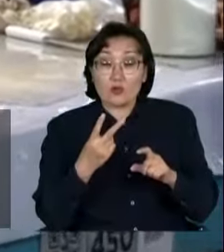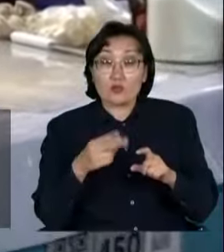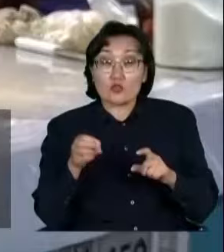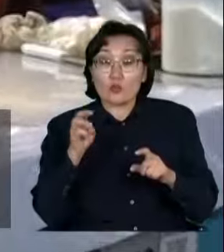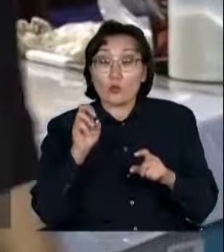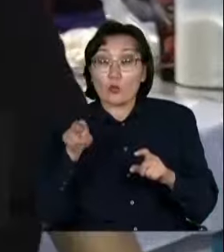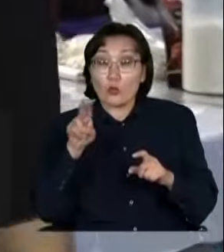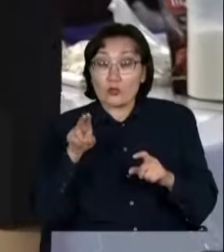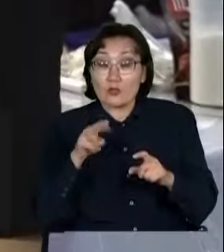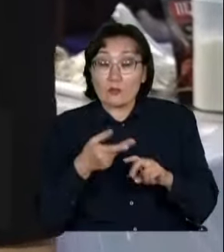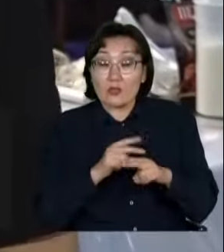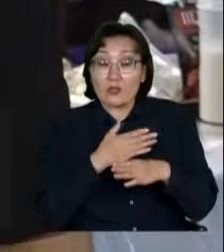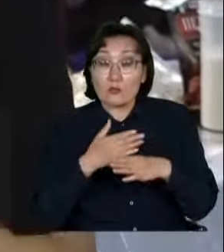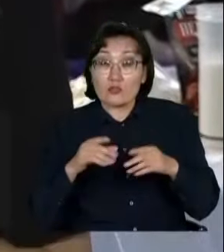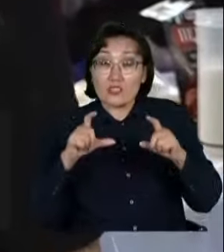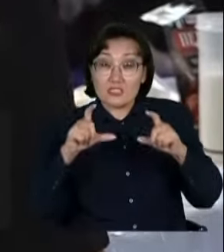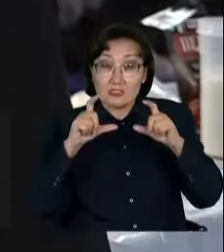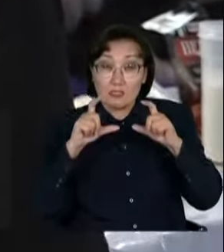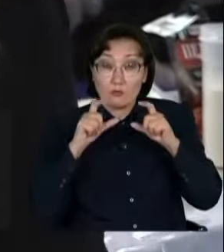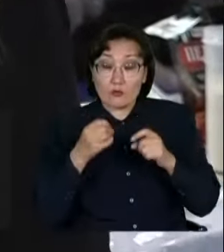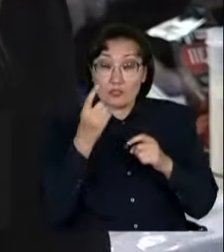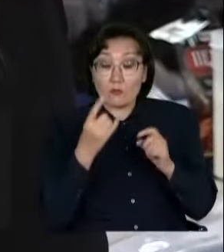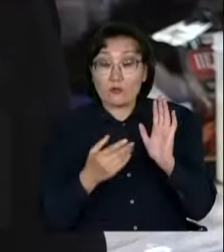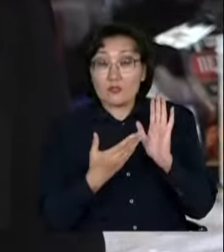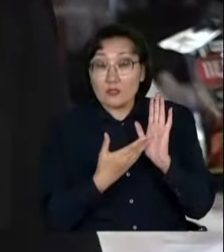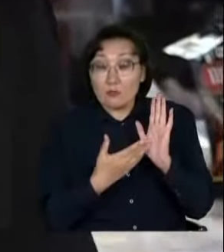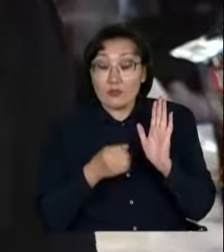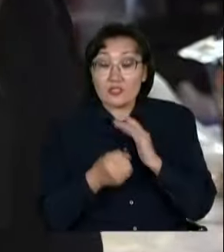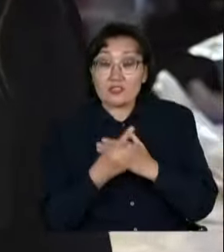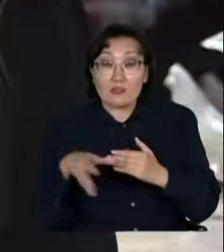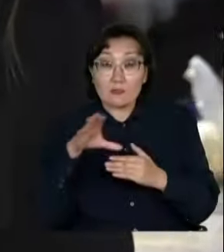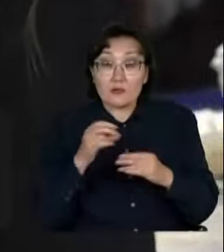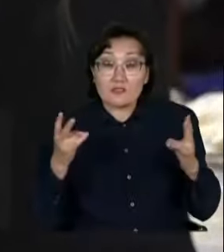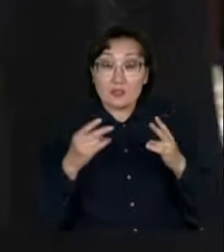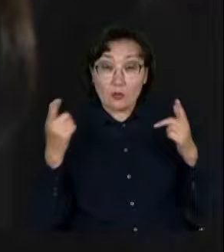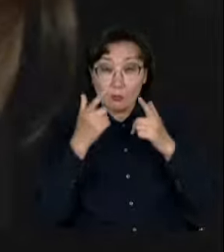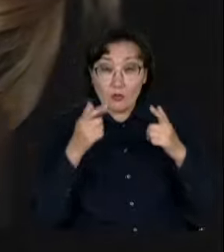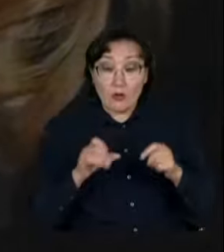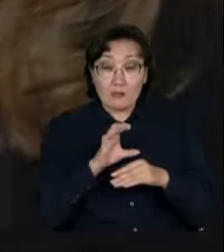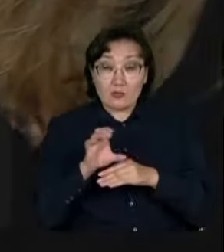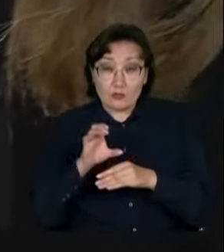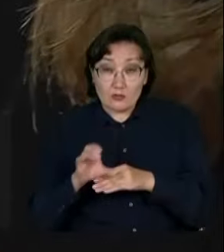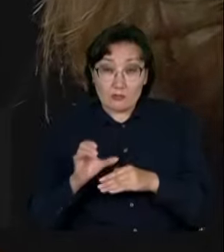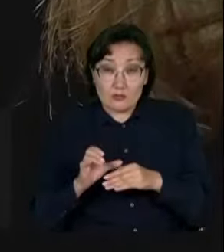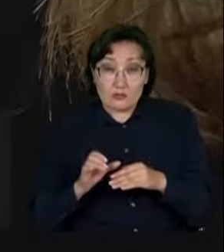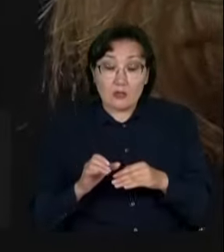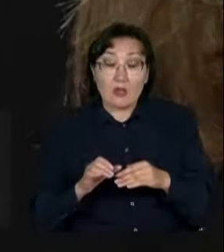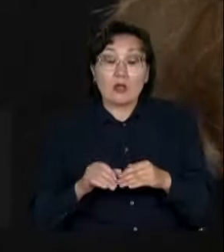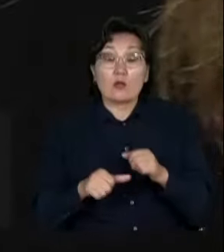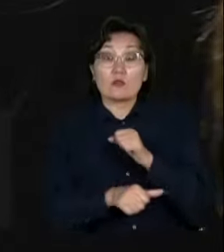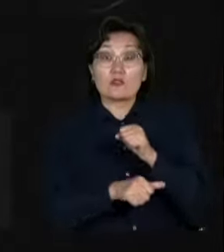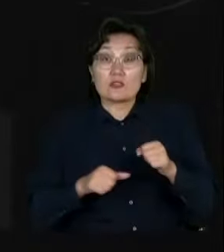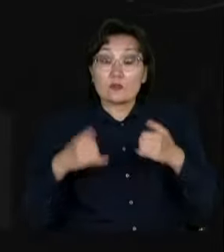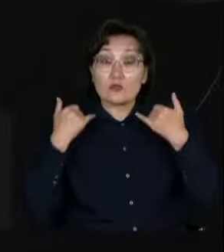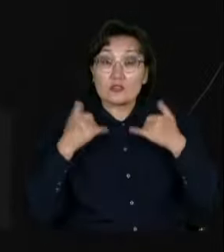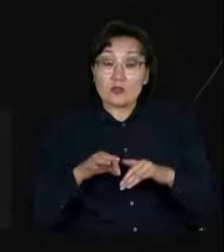штрих-код, где после сканирования на экране телефона появится вся необходимая информация о продукте. На объекте убоя животные